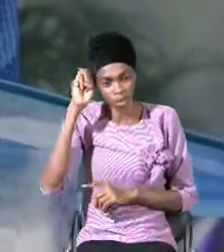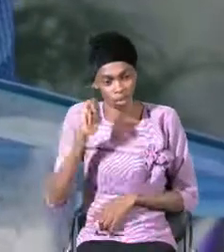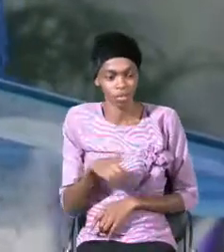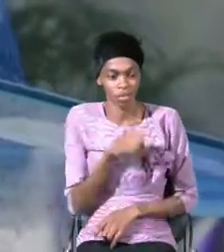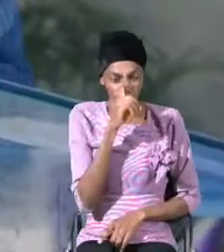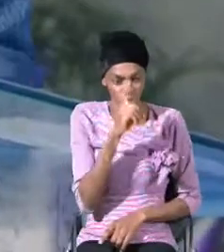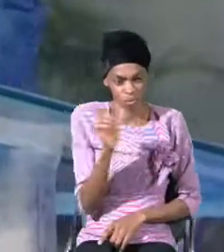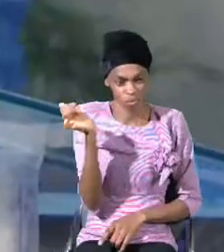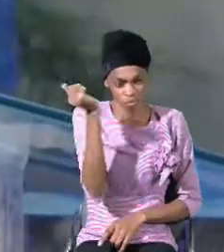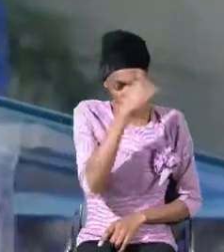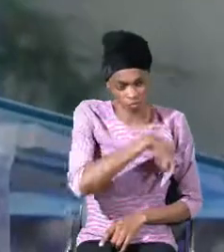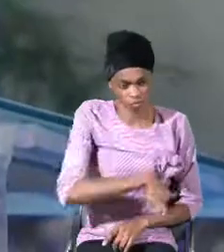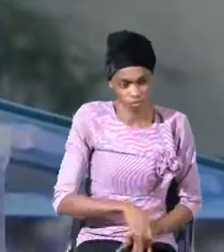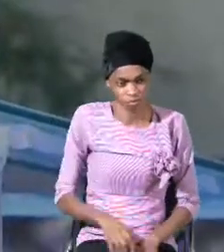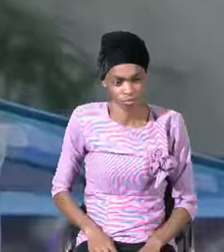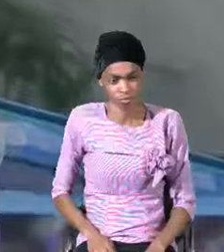insensé.